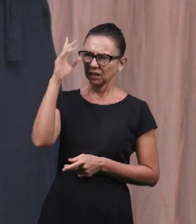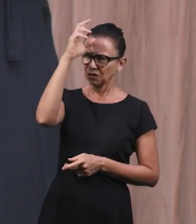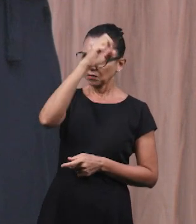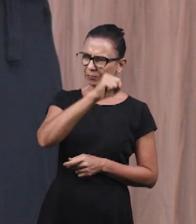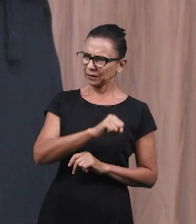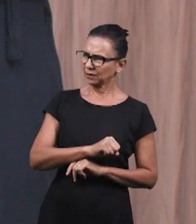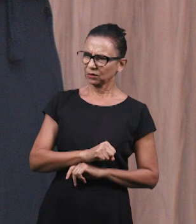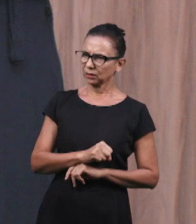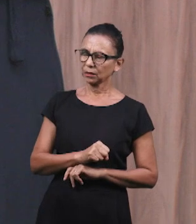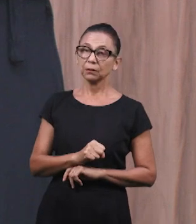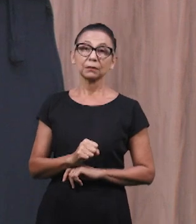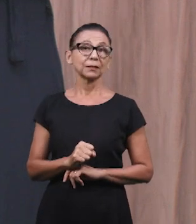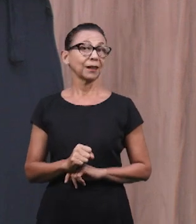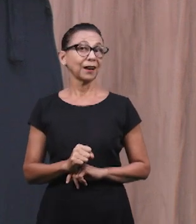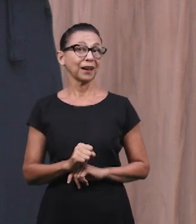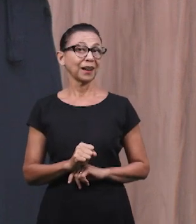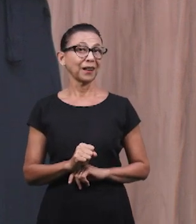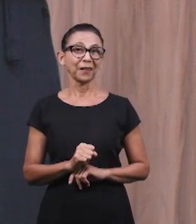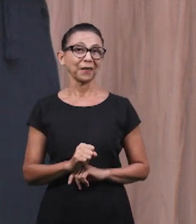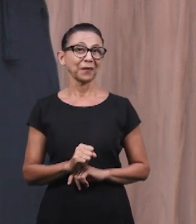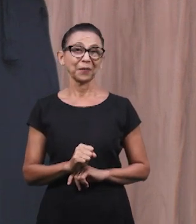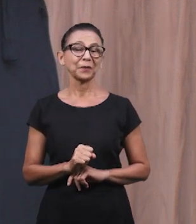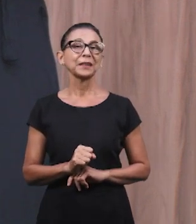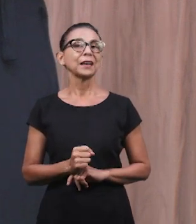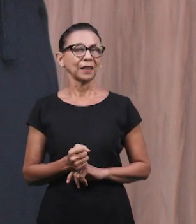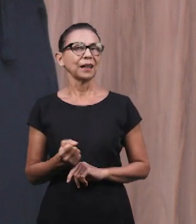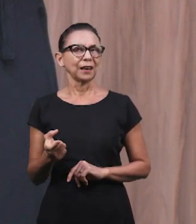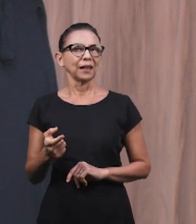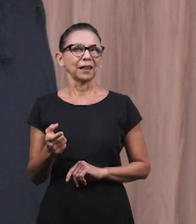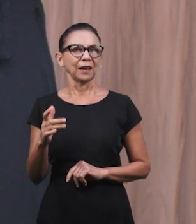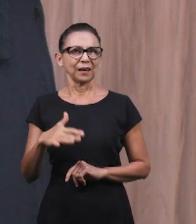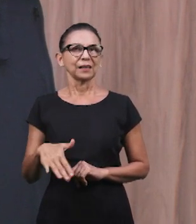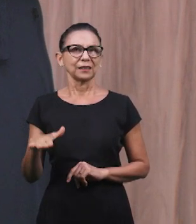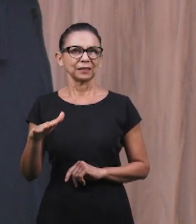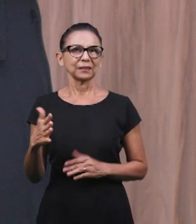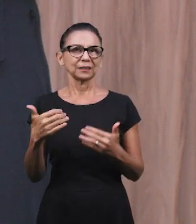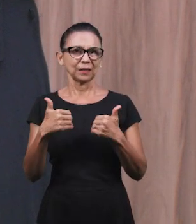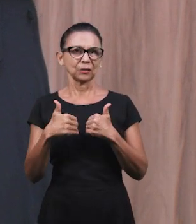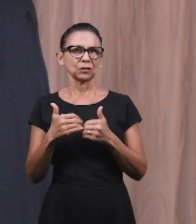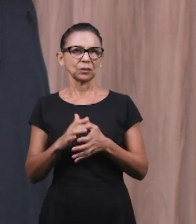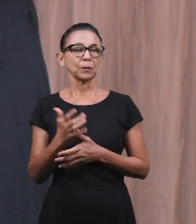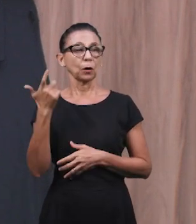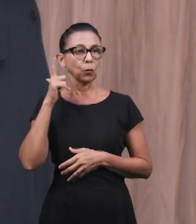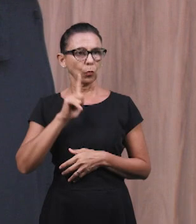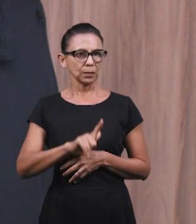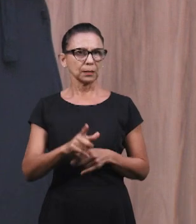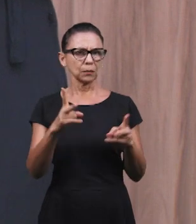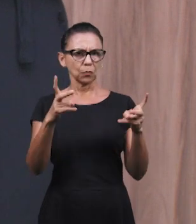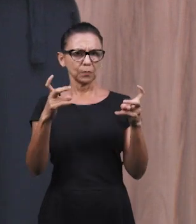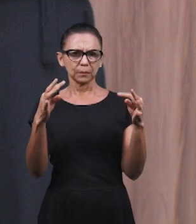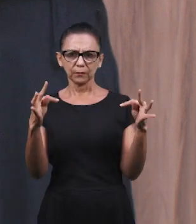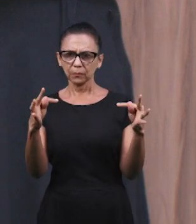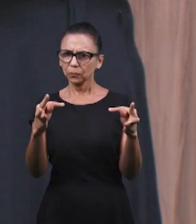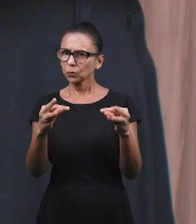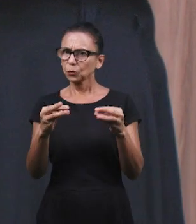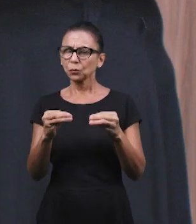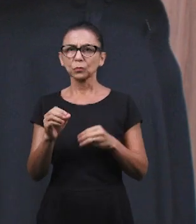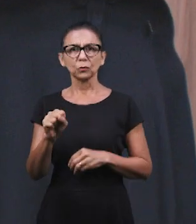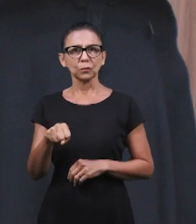arrive. Elle s'aperçoit de tout ce qu'il y a autour d'elle. Donc, c'est important de faire cette observation.